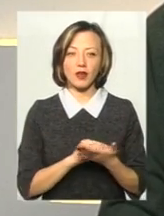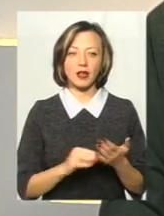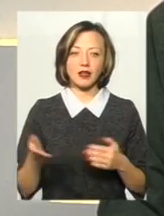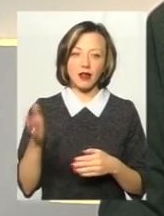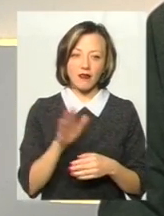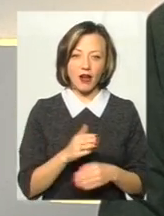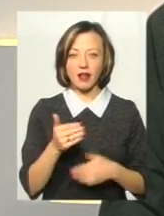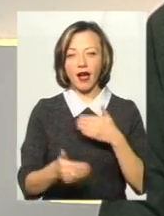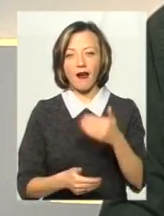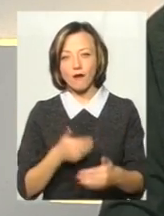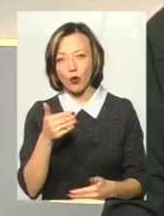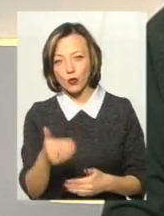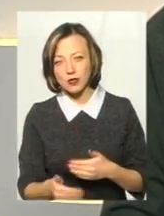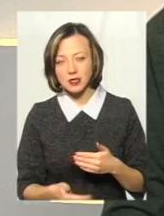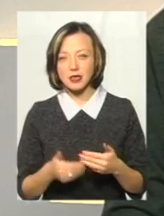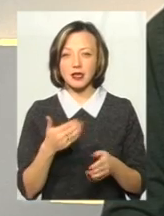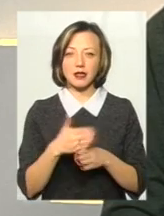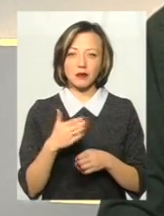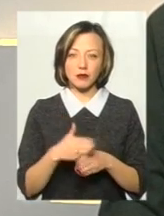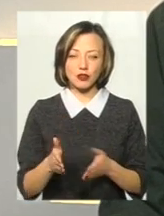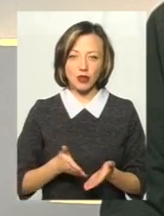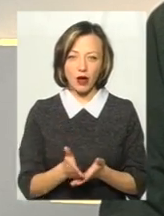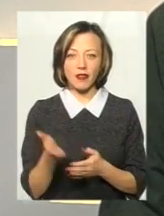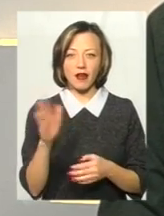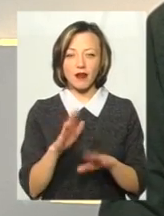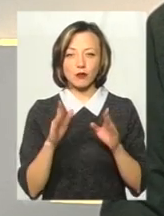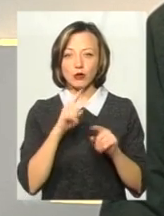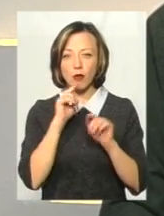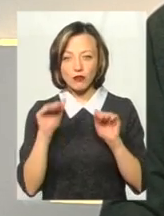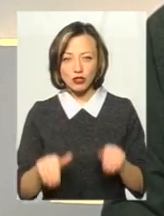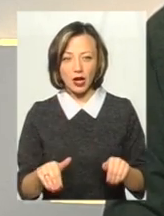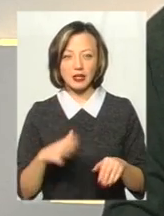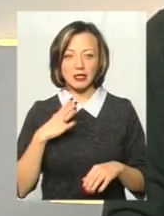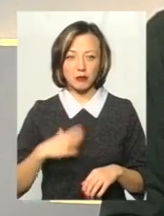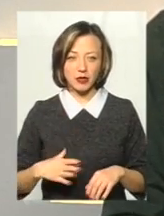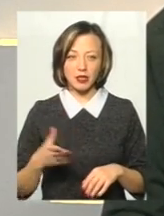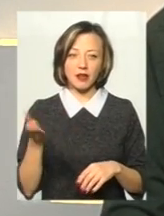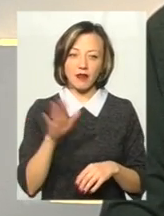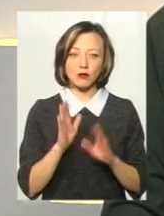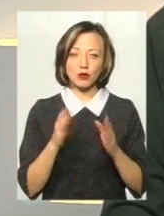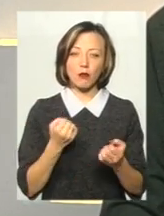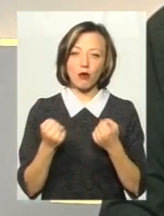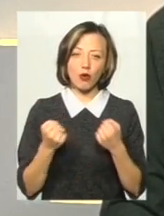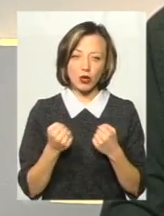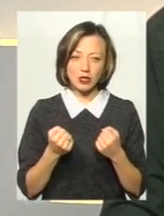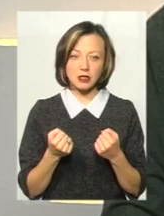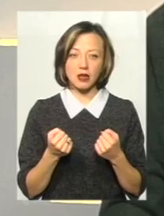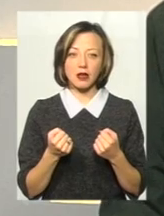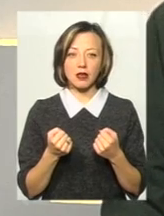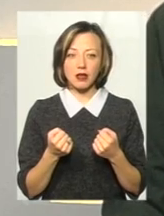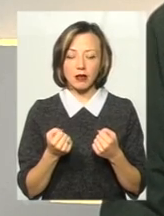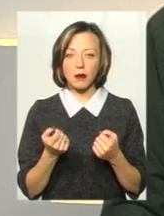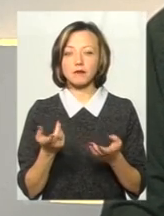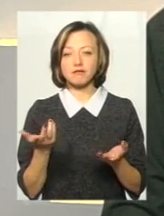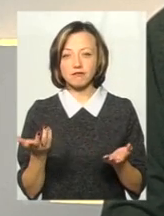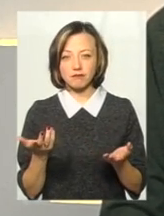давайте еволюційним шляхом, давайте ще яким шляхом, давайте будемо мовчати і будемо терпіти, чи давайте будемо боротися. Воно